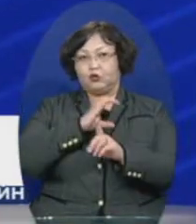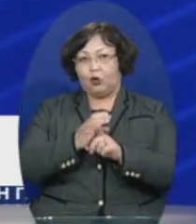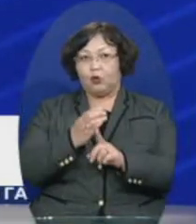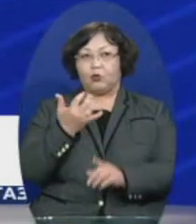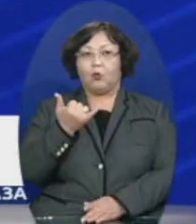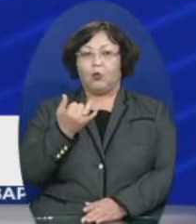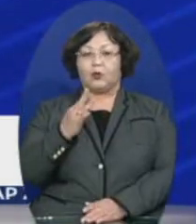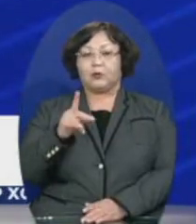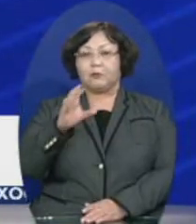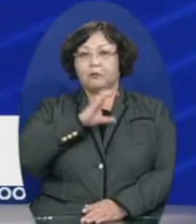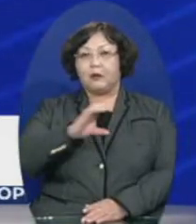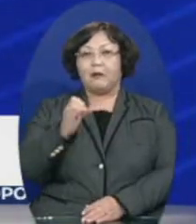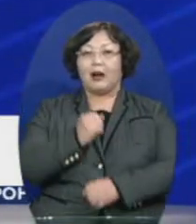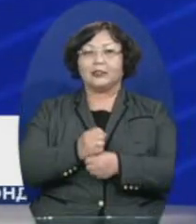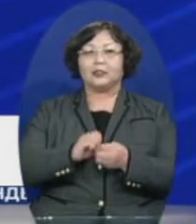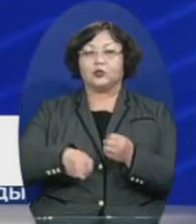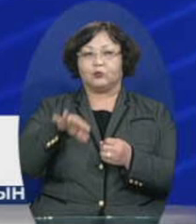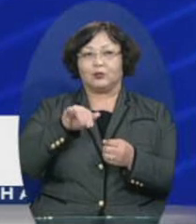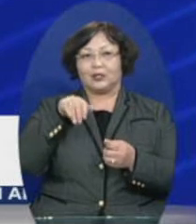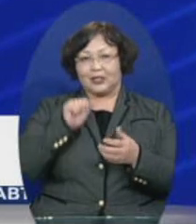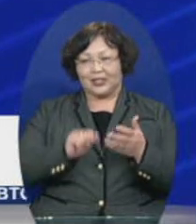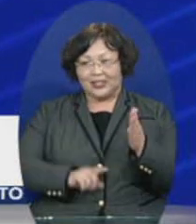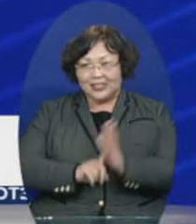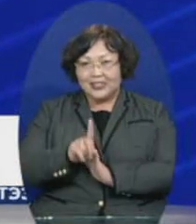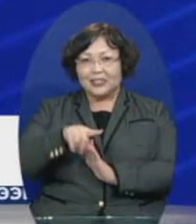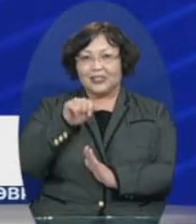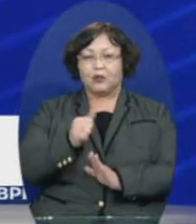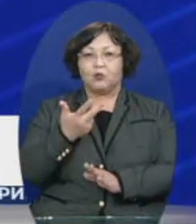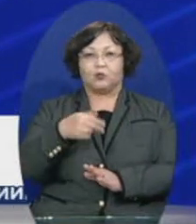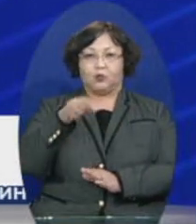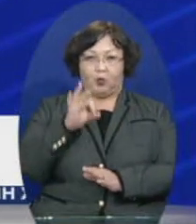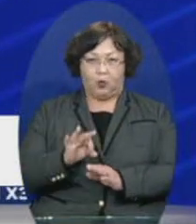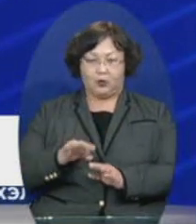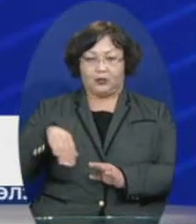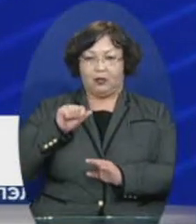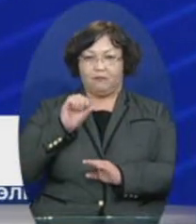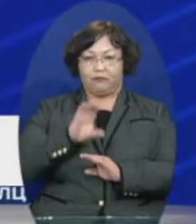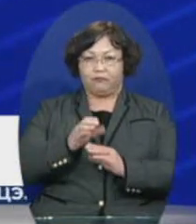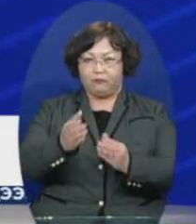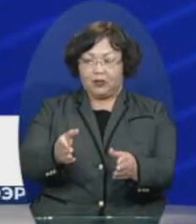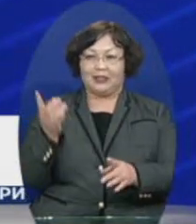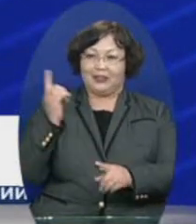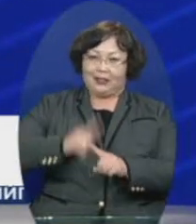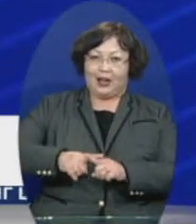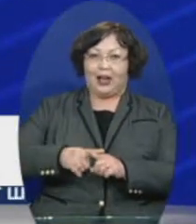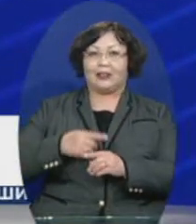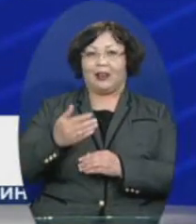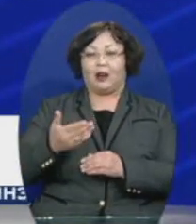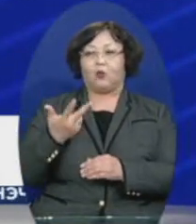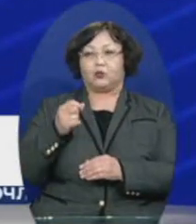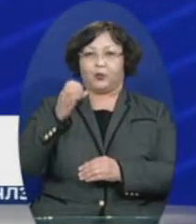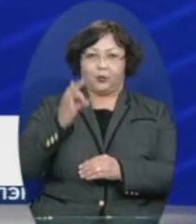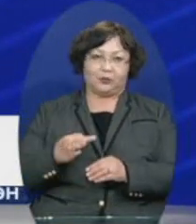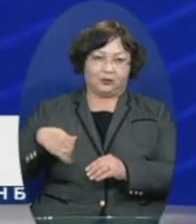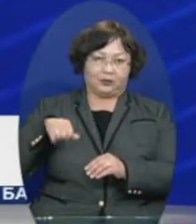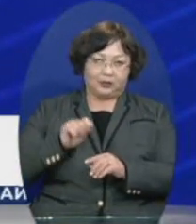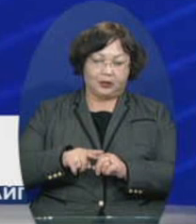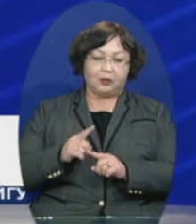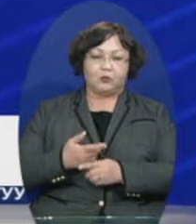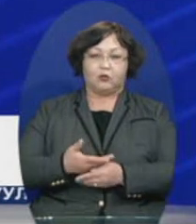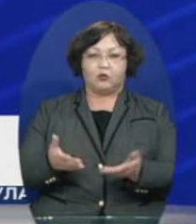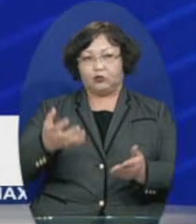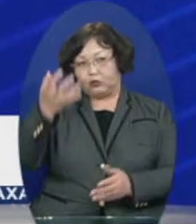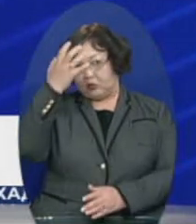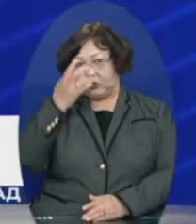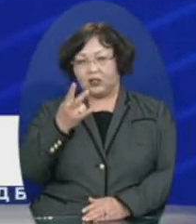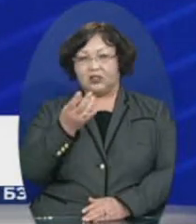хоёр үе шаттайгаар эхний шат нь бид нар 30% нэмэгдэл, хоёр дахь шат нь дахин 30% нэмэгдэл орж ирэхээр байж байна. Төрийн нийтлэг албан хаагчдын хувьд